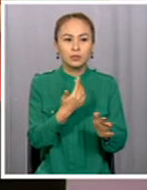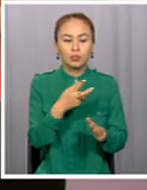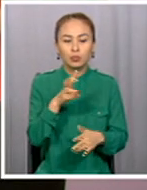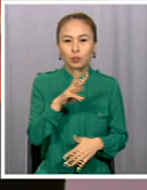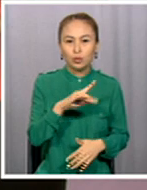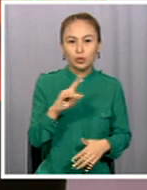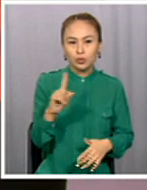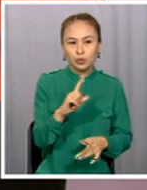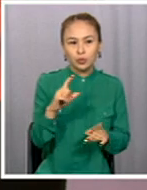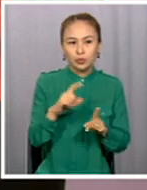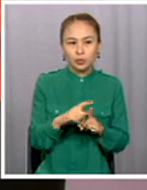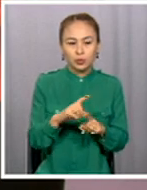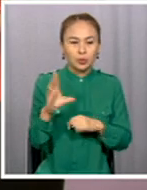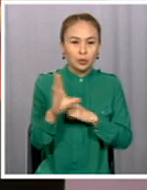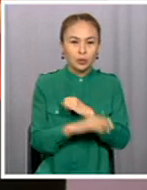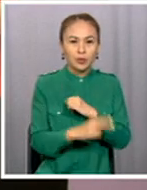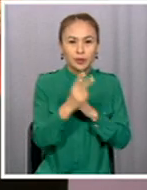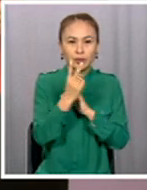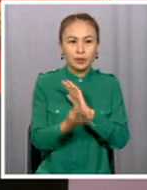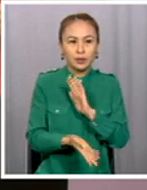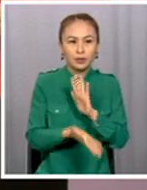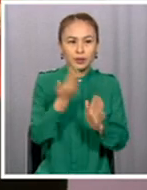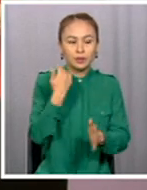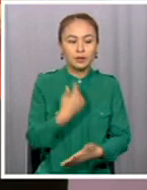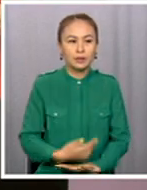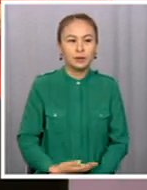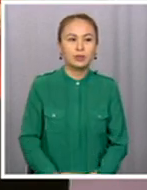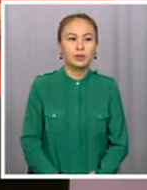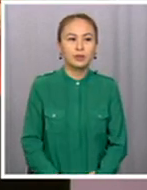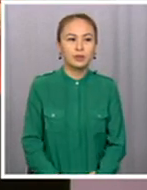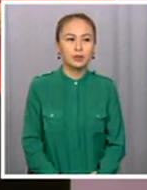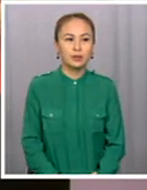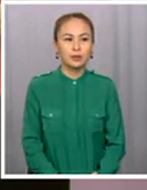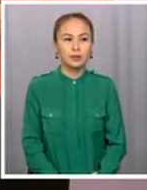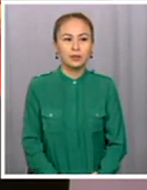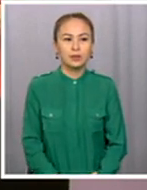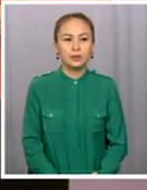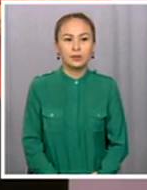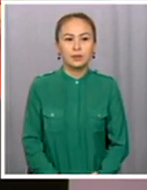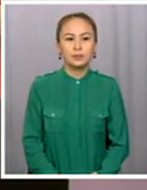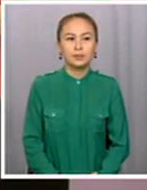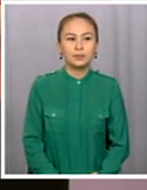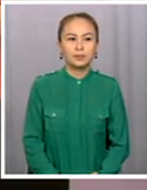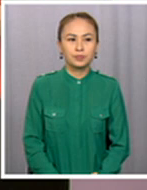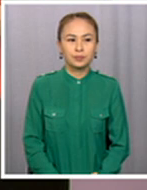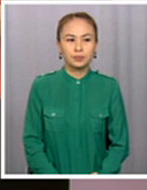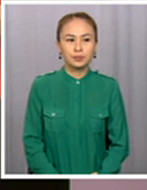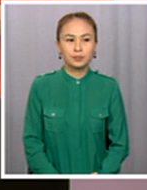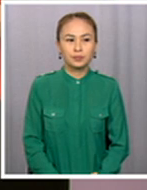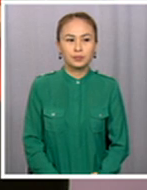мұз сөзінде соңғы екі әріпті алып тастаймыз. Қандай сөз шығады?